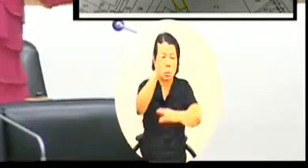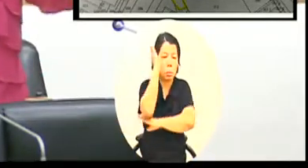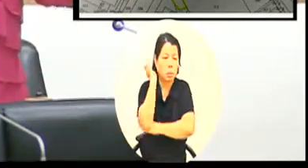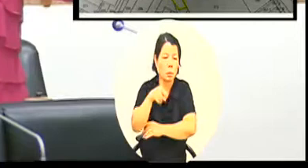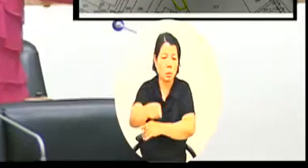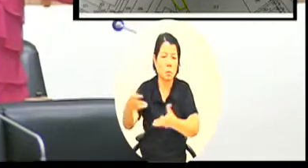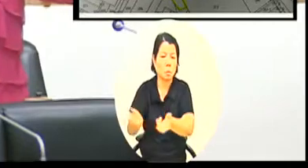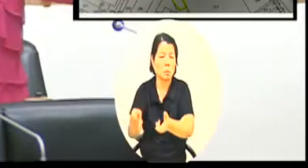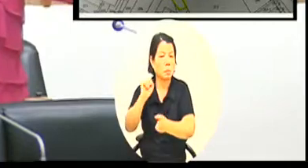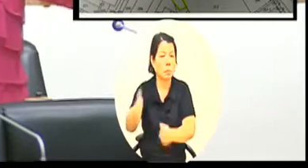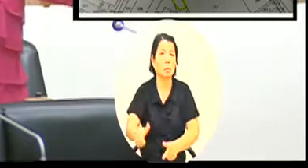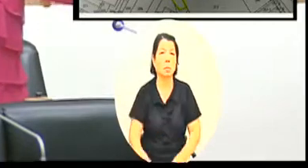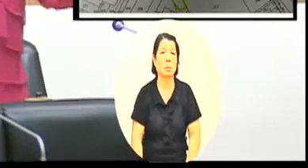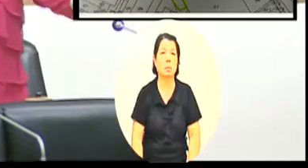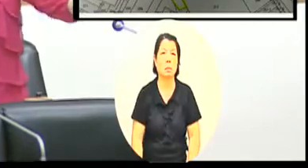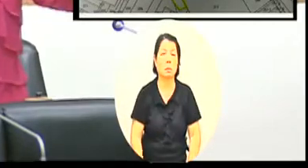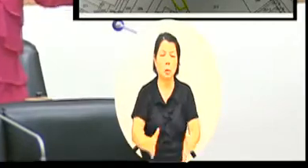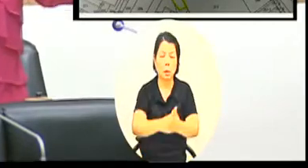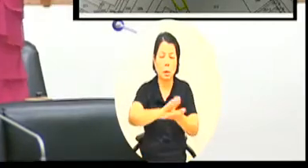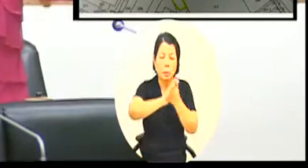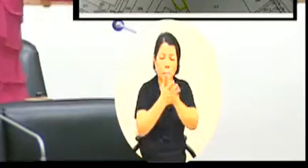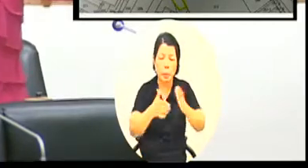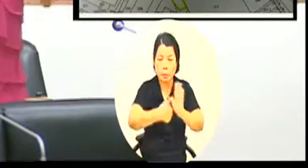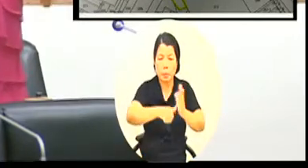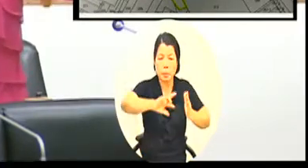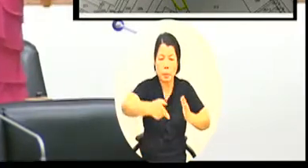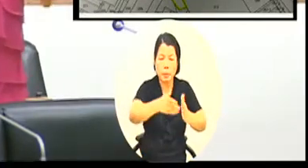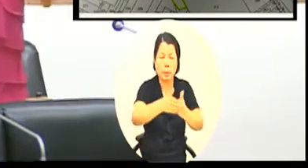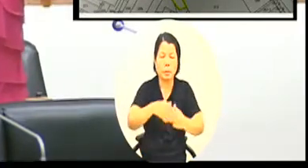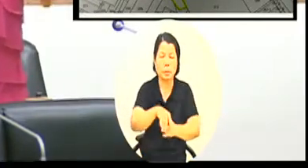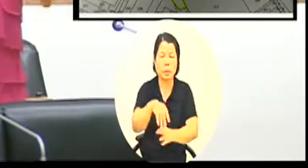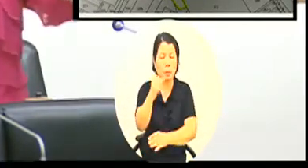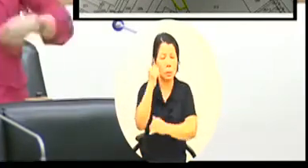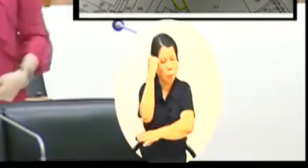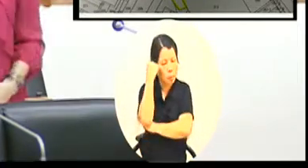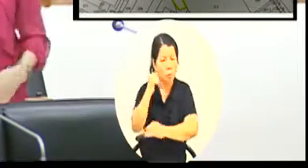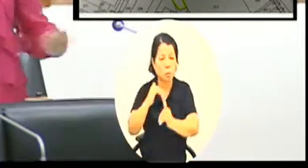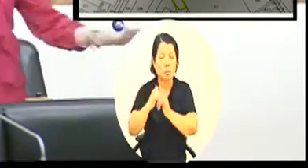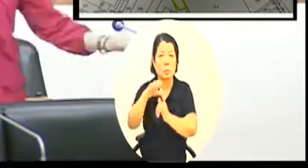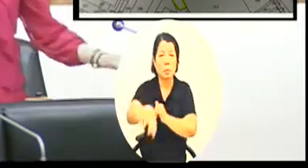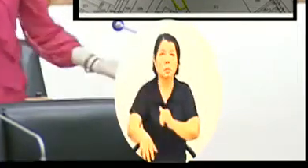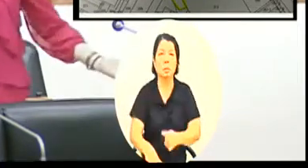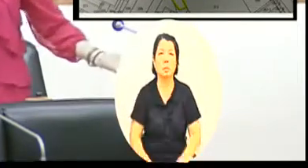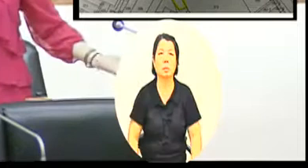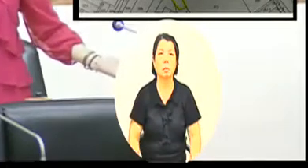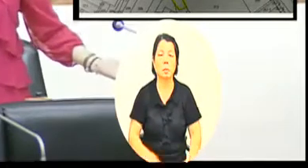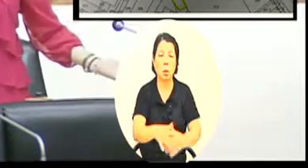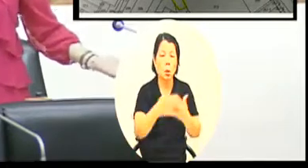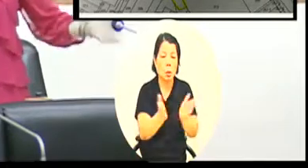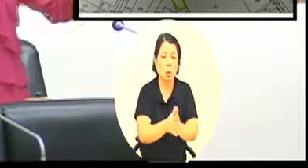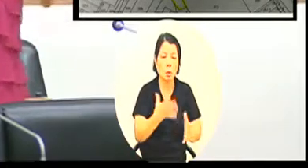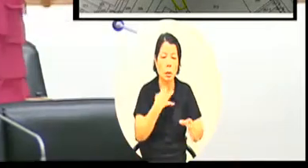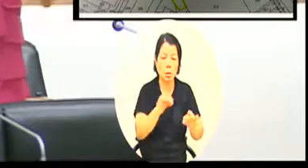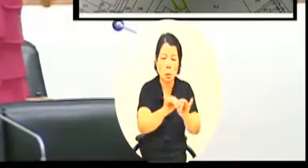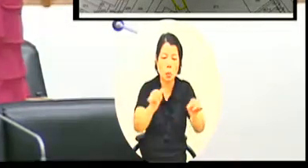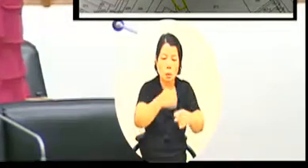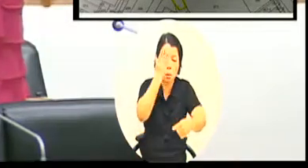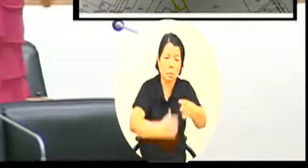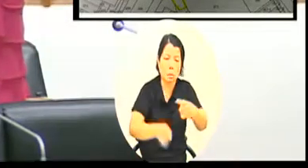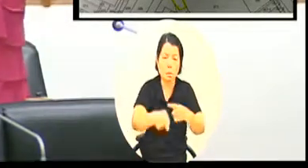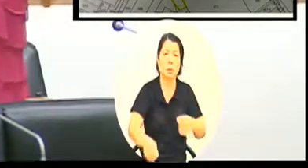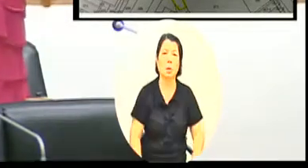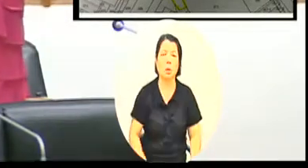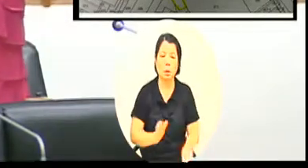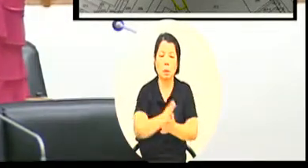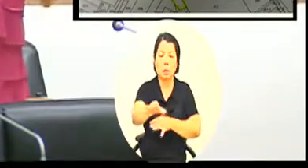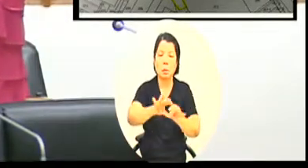法给它变成土那个住宅？不然你们就奖励。不要把这个容积给砍断嘛，那我这个我更想要给你倒租，你来这个土地